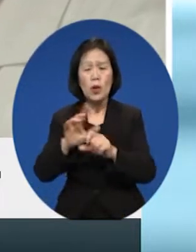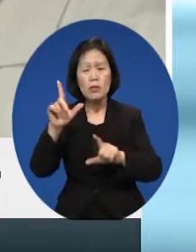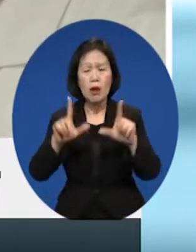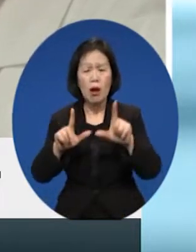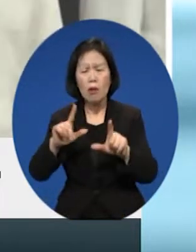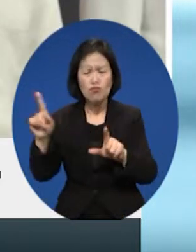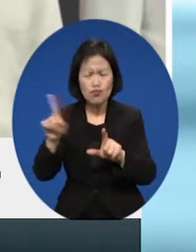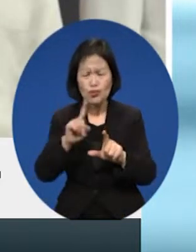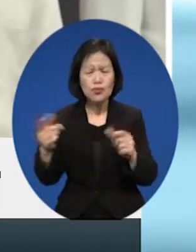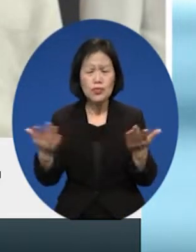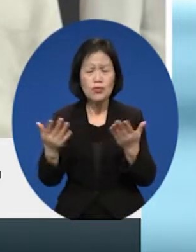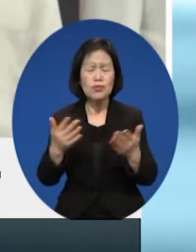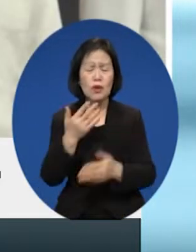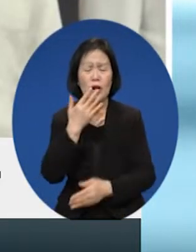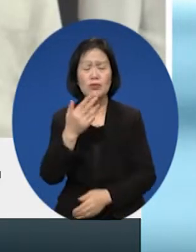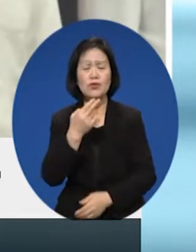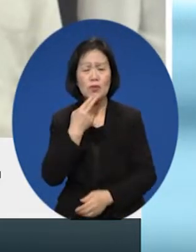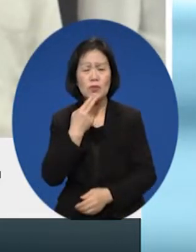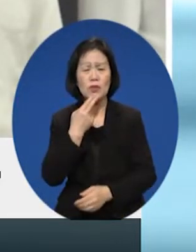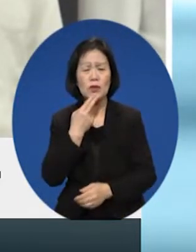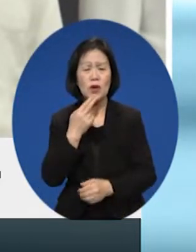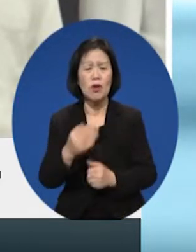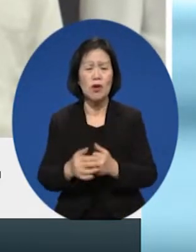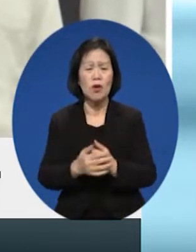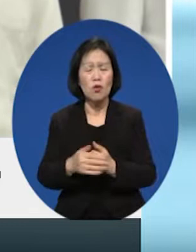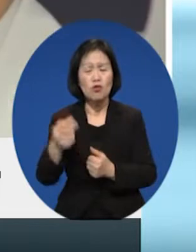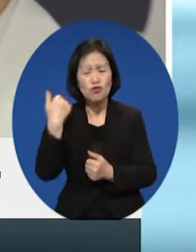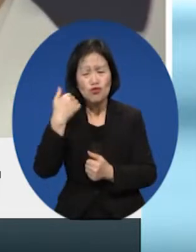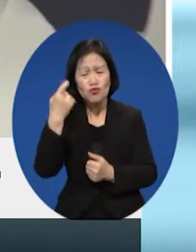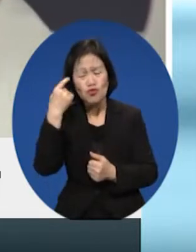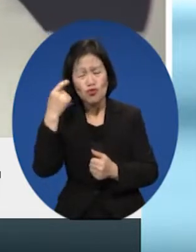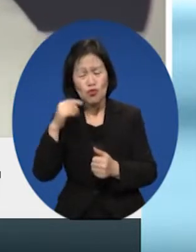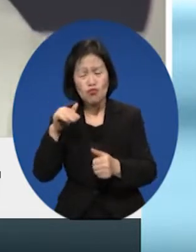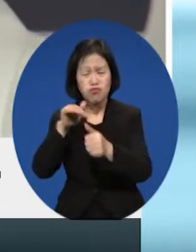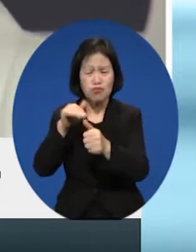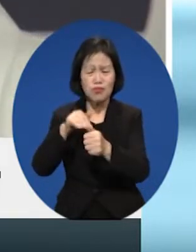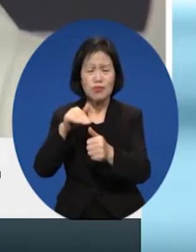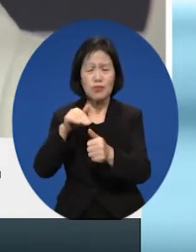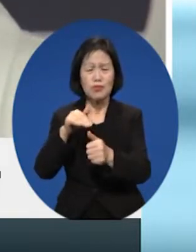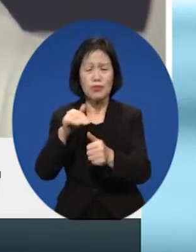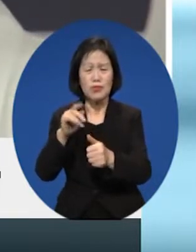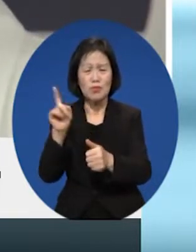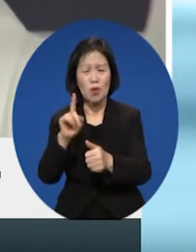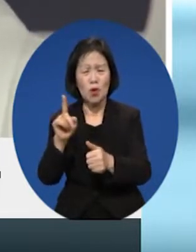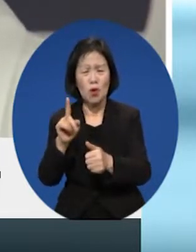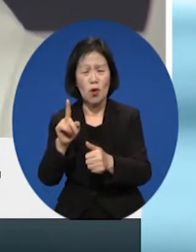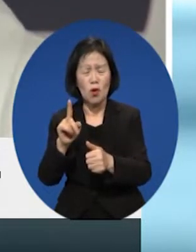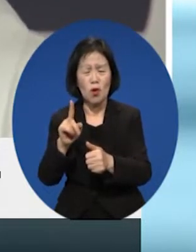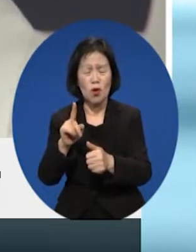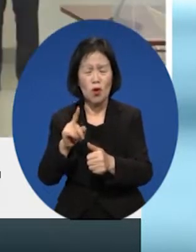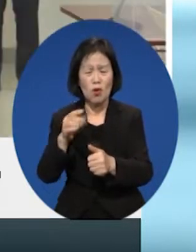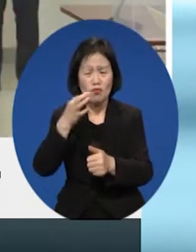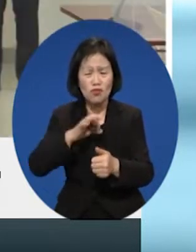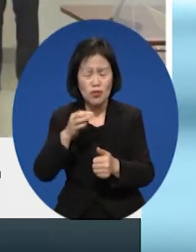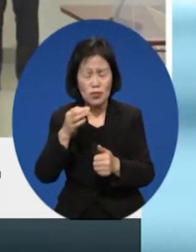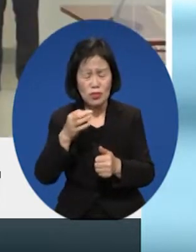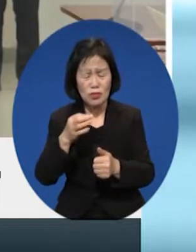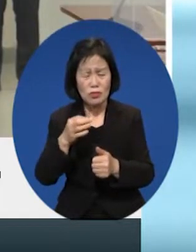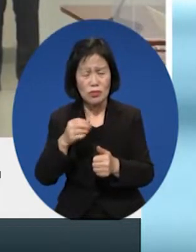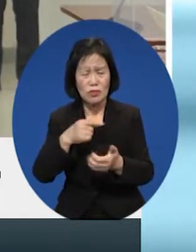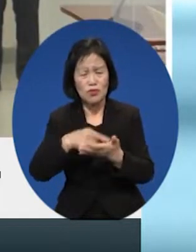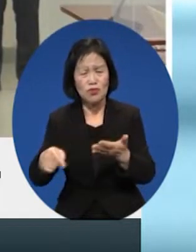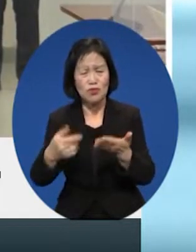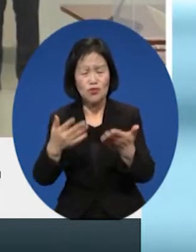하지 말아야 돼요. 국회가 현상에서 건들면 안 되죠. 뭐 혹시 또 누구를 자극하거나 누구를 뭐 불이익을 준다거나 그래서 혼란을